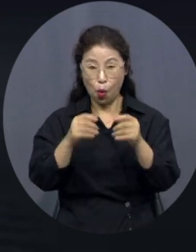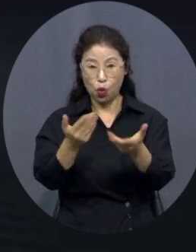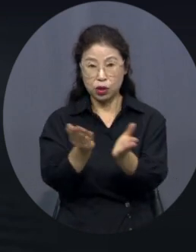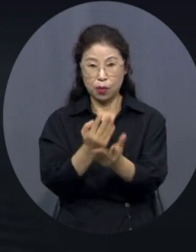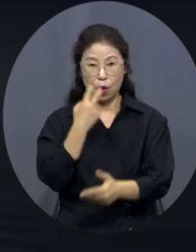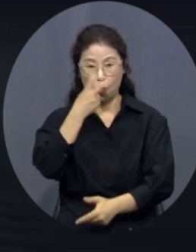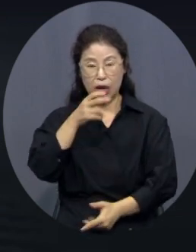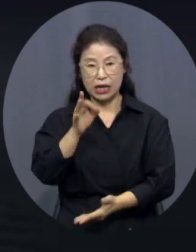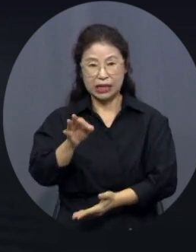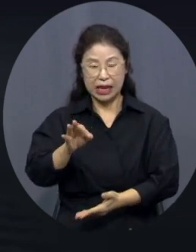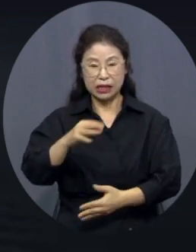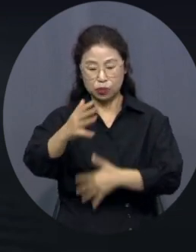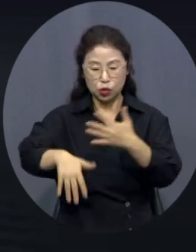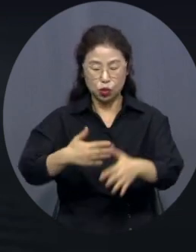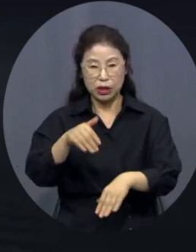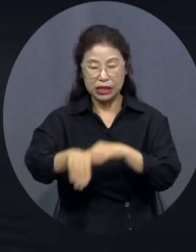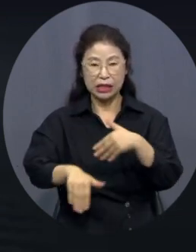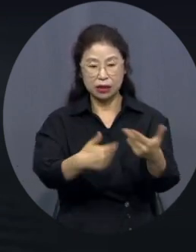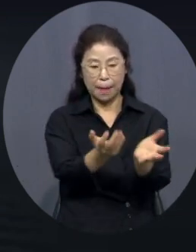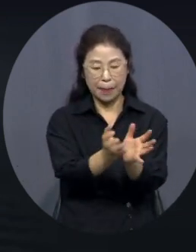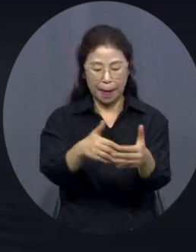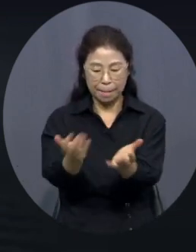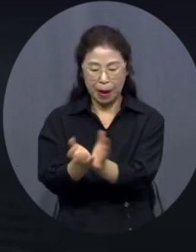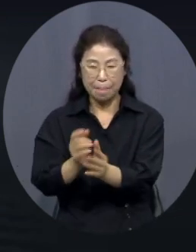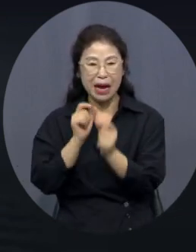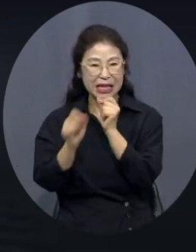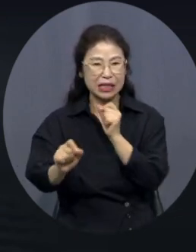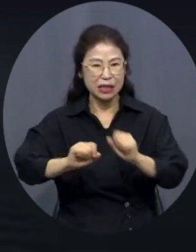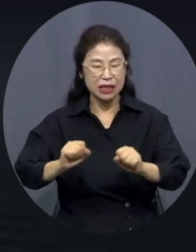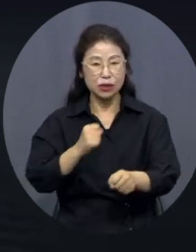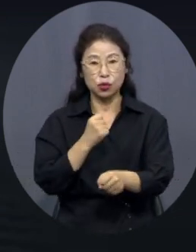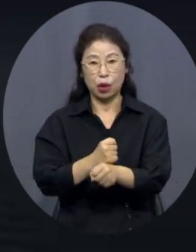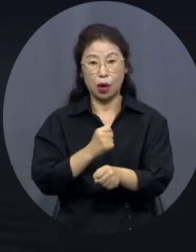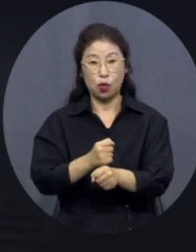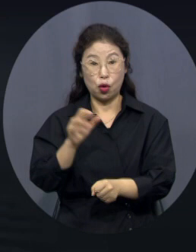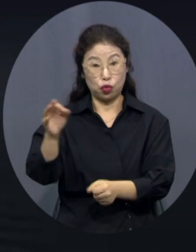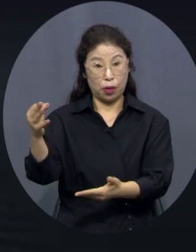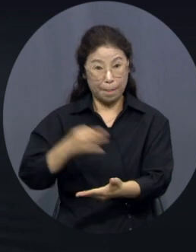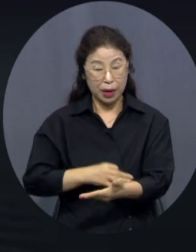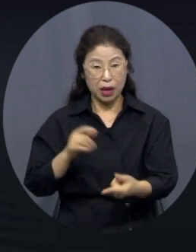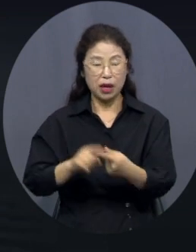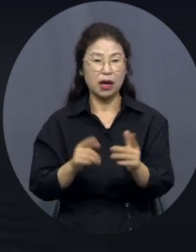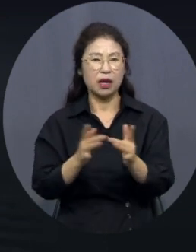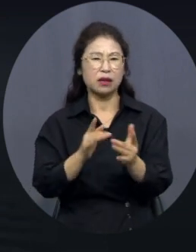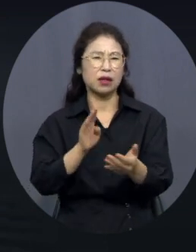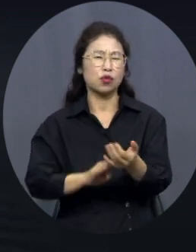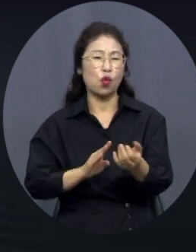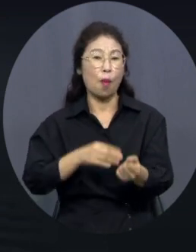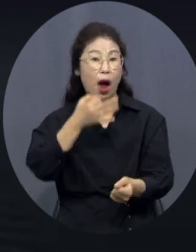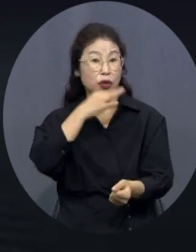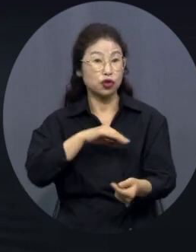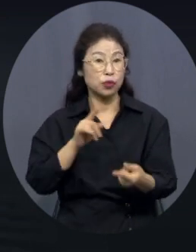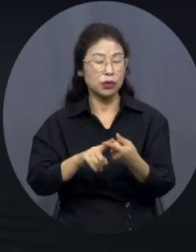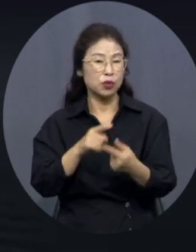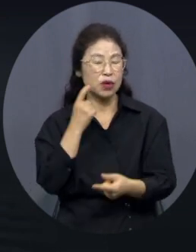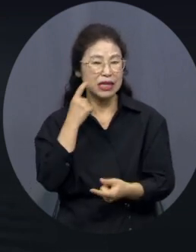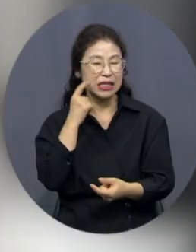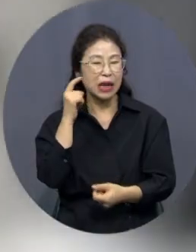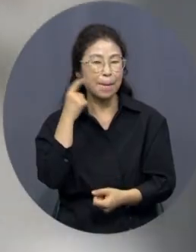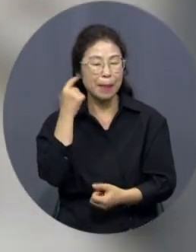관리와 자금 세탁 팀으로 조직화의 사기행각을 버렸고 가로 채도는 인터넷 도박으로 얻은 수익금으로